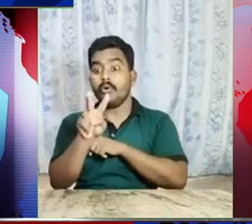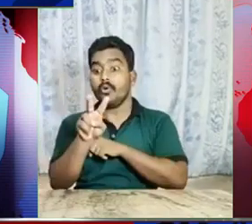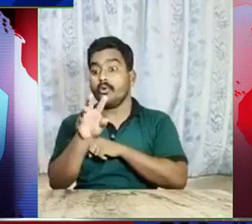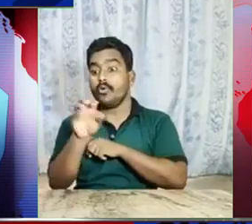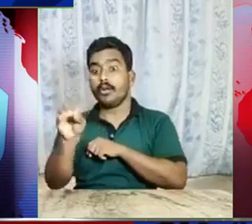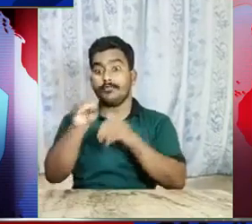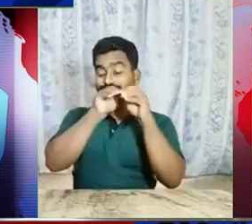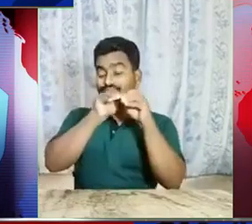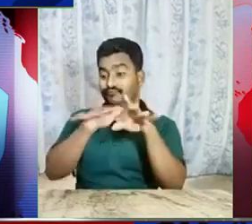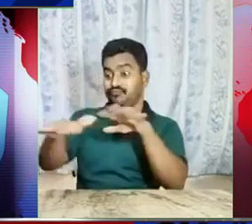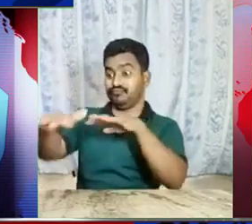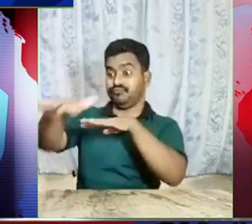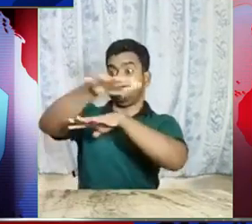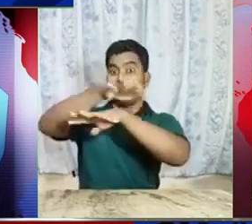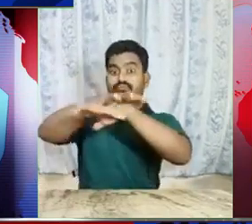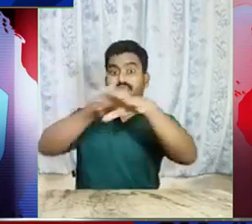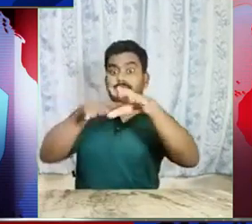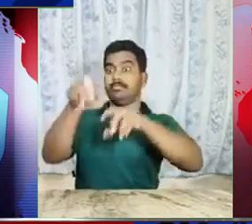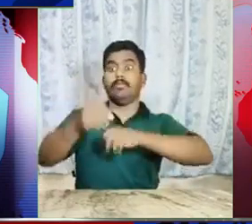നേരത്തെ പറഞ്ഞതുപോലെ